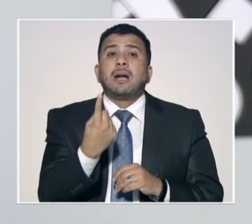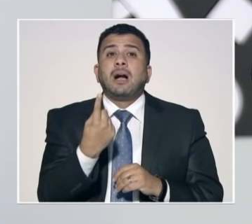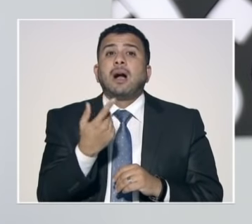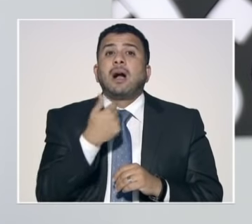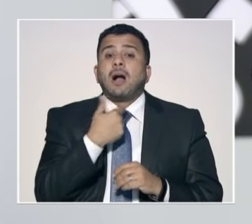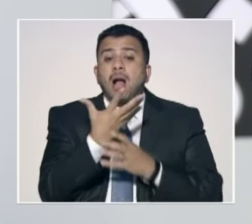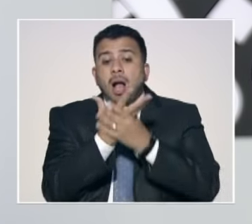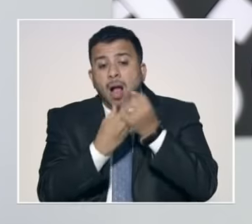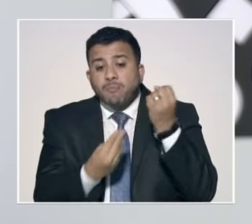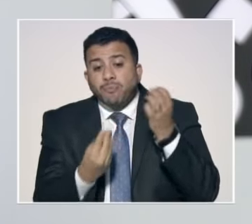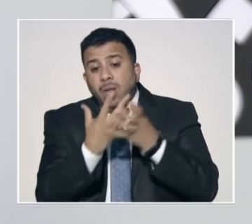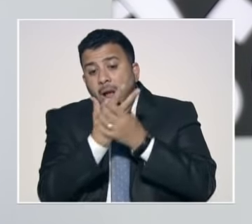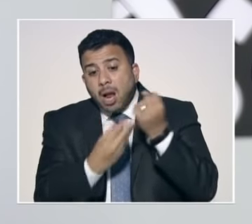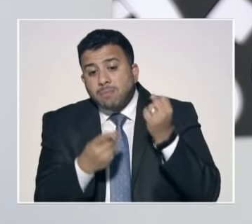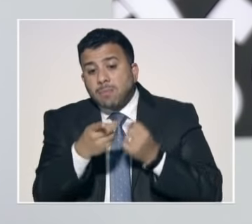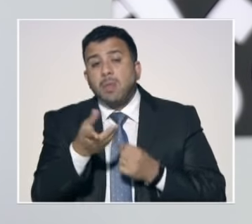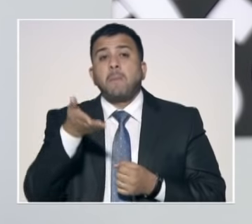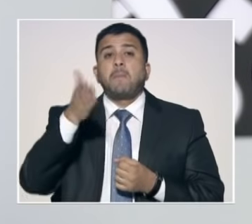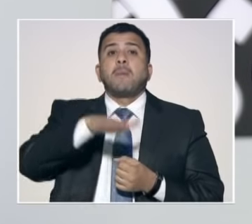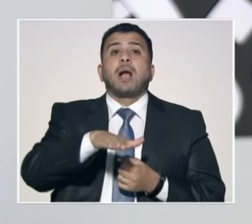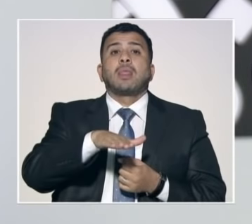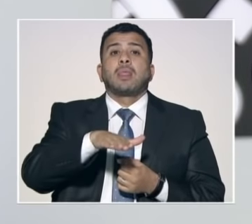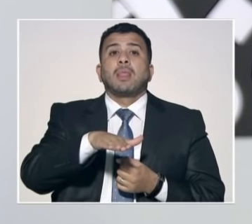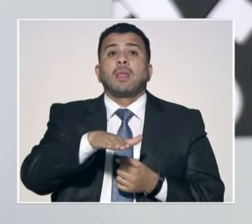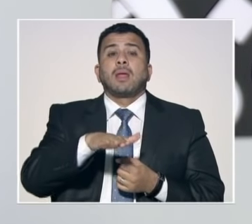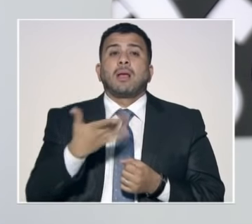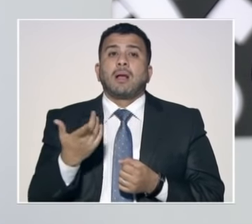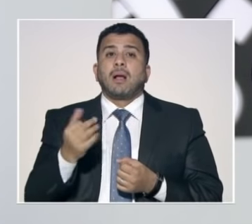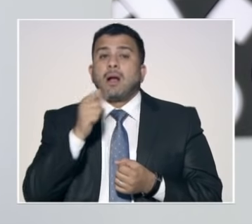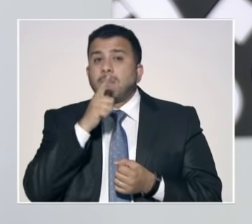ظلمه والده، فما دام أنه قام فقسم في الحياة